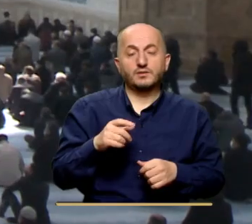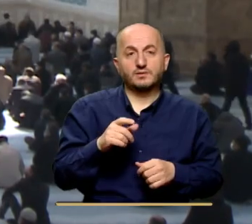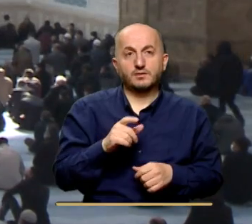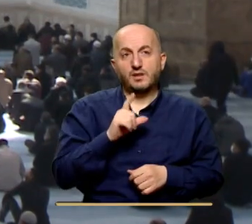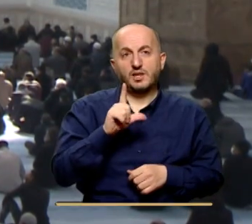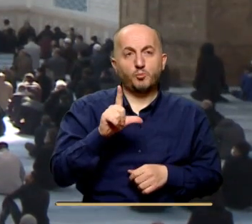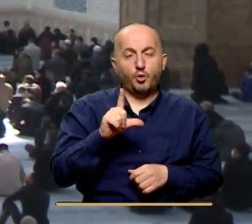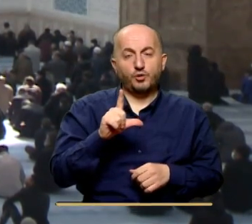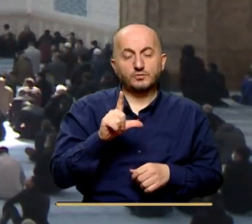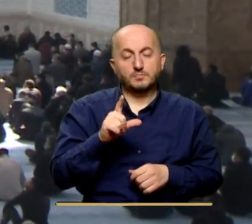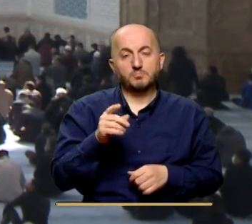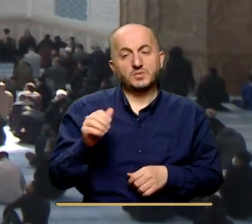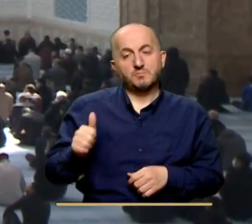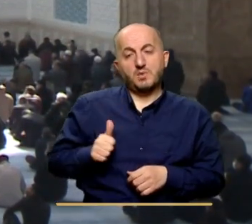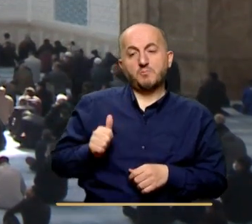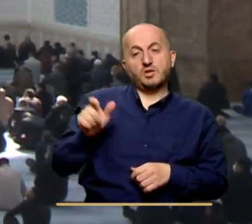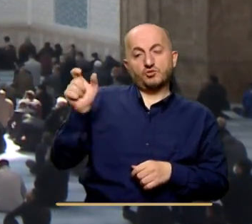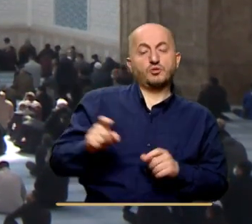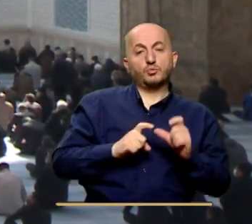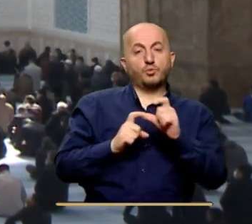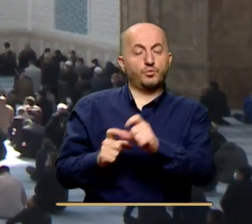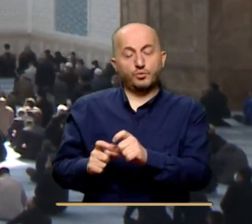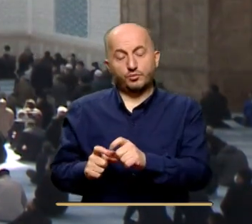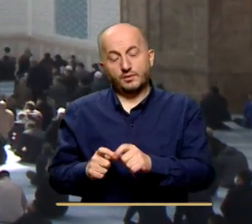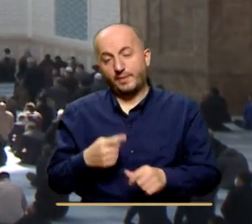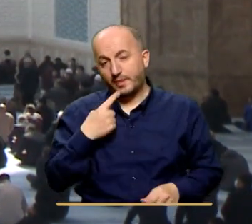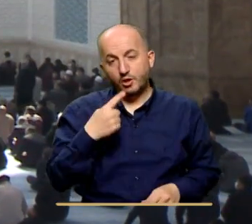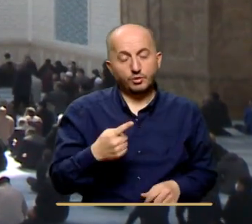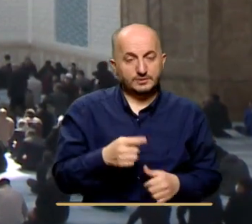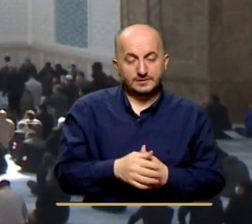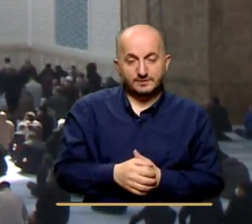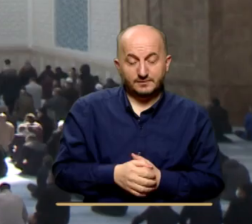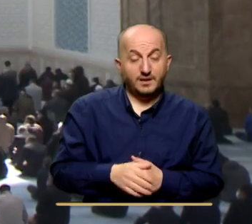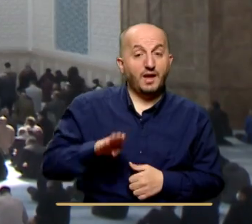Anders bir Mehmetçiğe soruyor. Diyor ki,